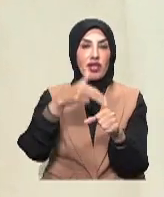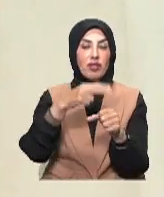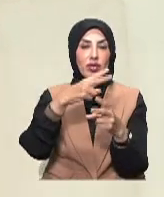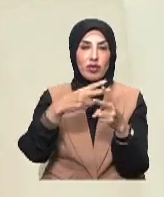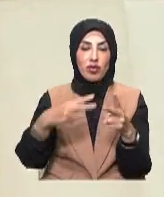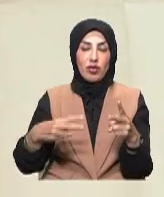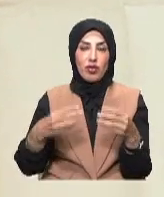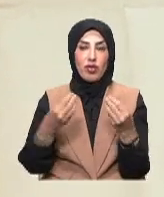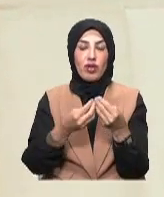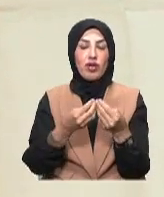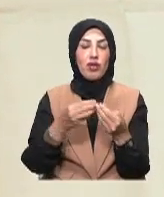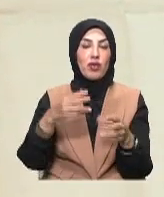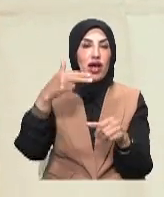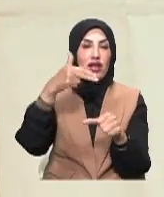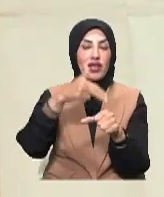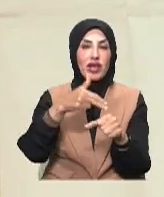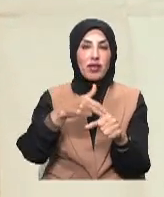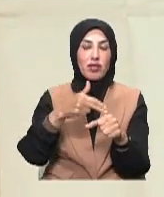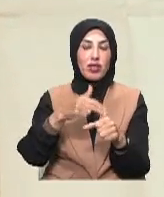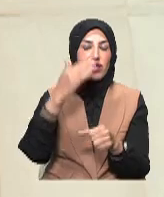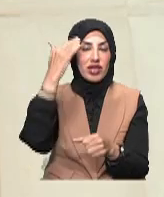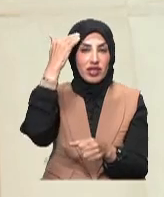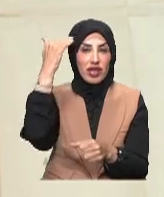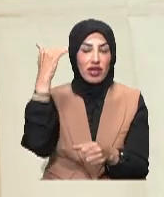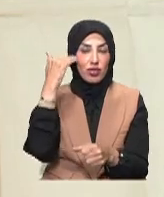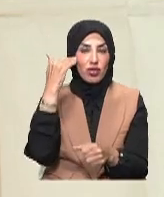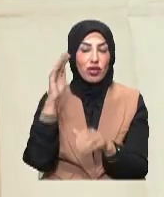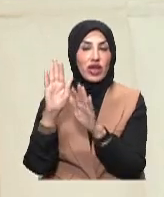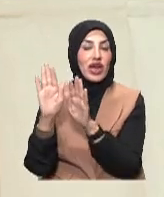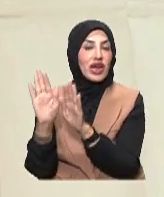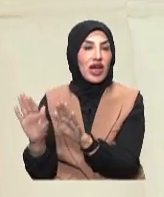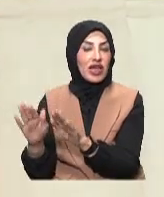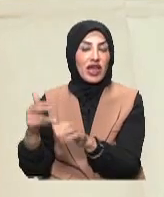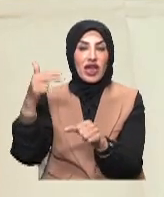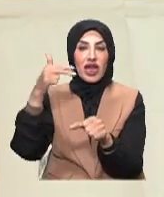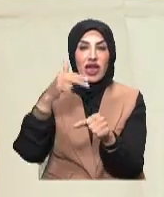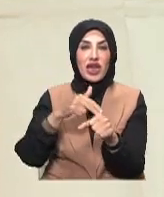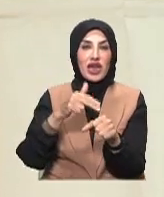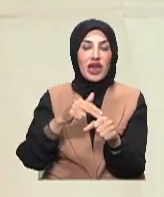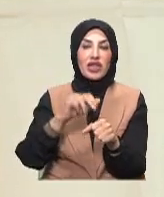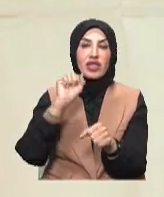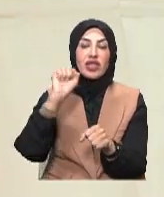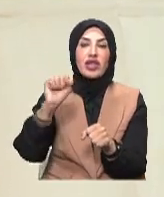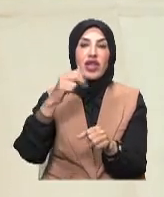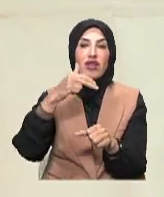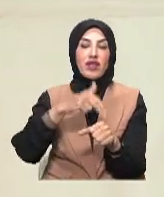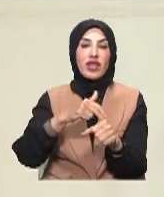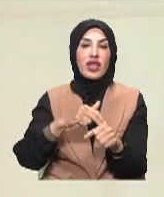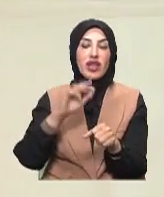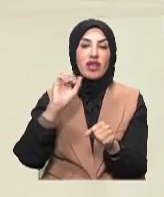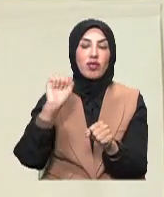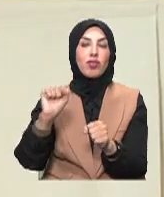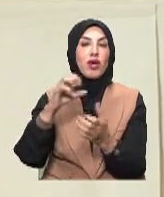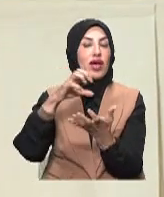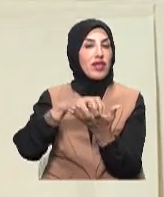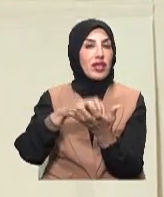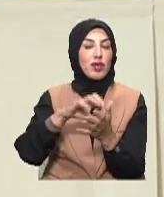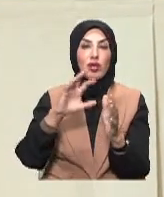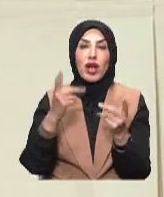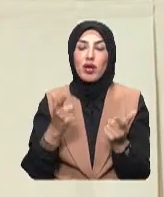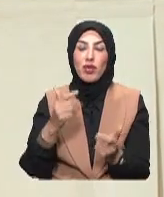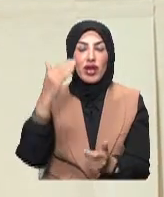الوطنيه الكوريه تقضي بتخزين 4 ملايين برميل من النفط الكويتي الخام في منشاه اول سلام